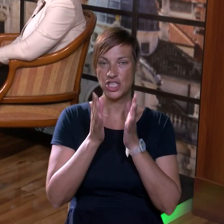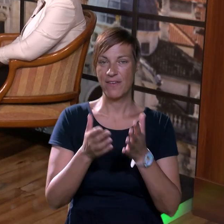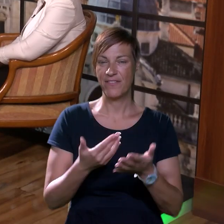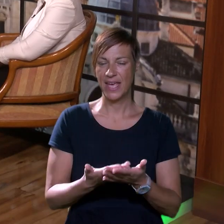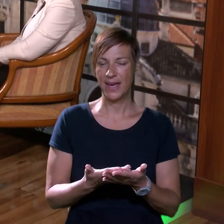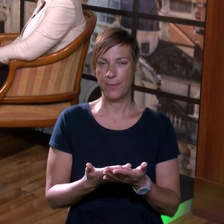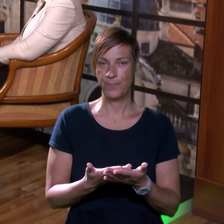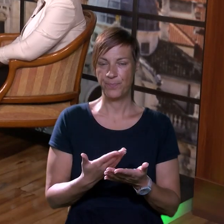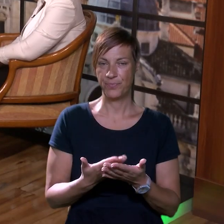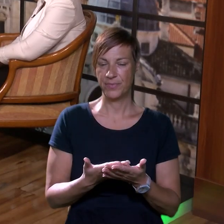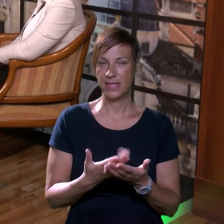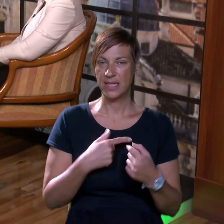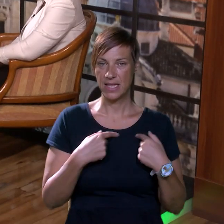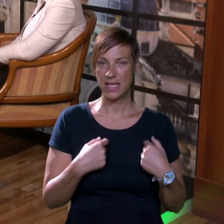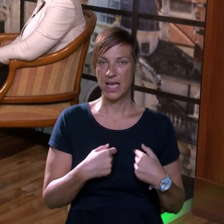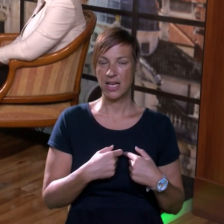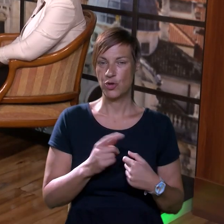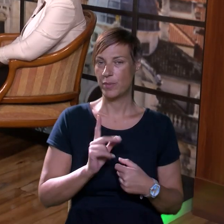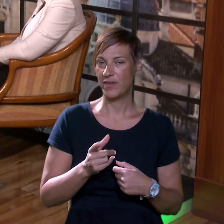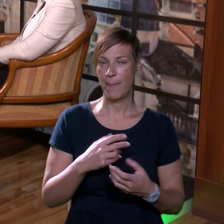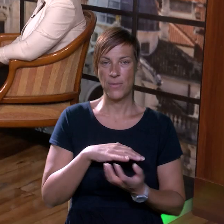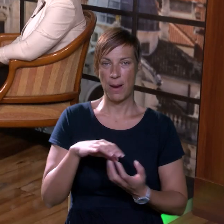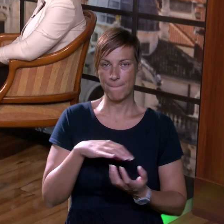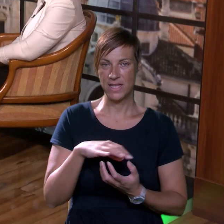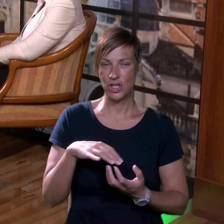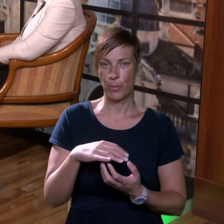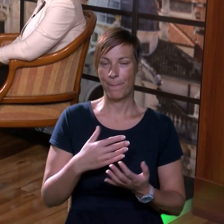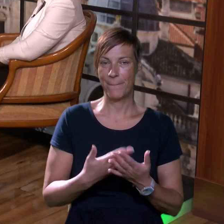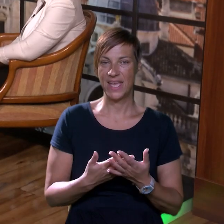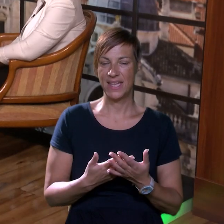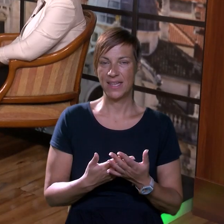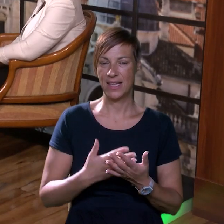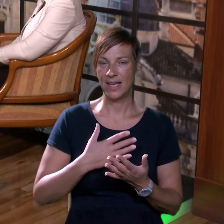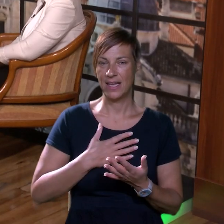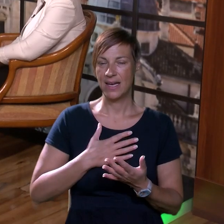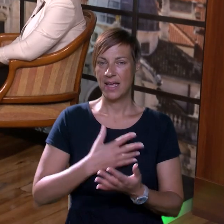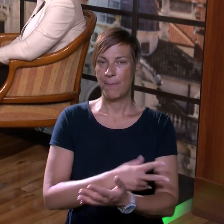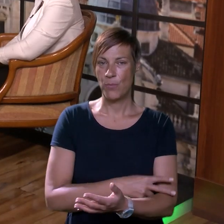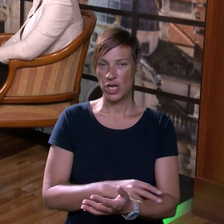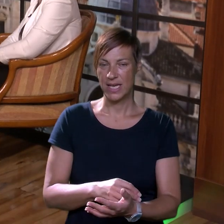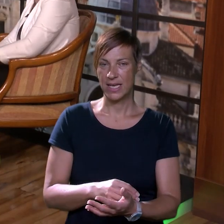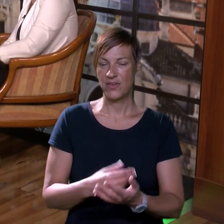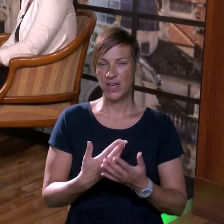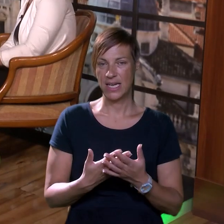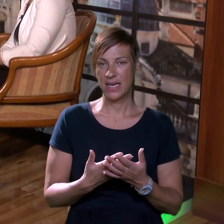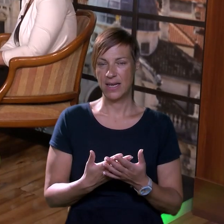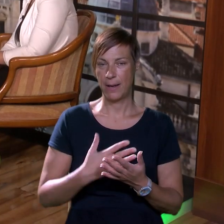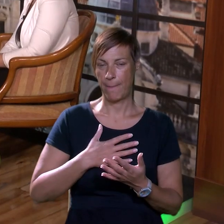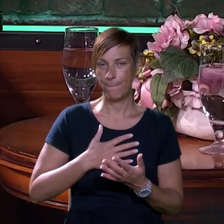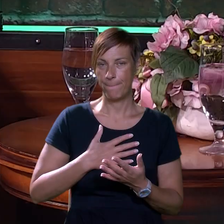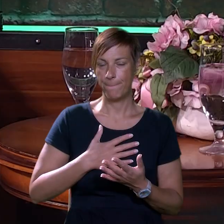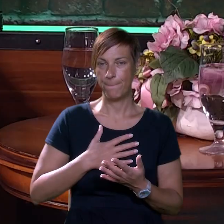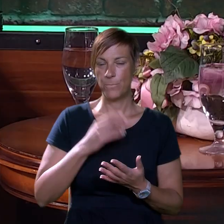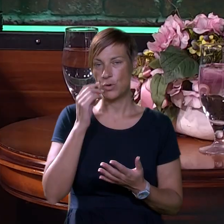vjere. Evo to, ta ljubav. Ne mora biti obitelj ni samo krvno.